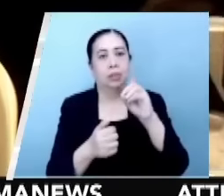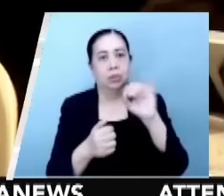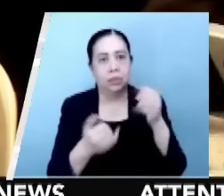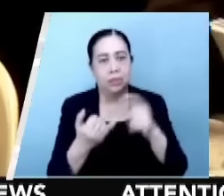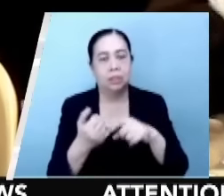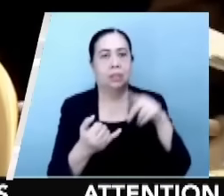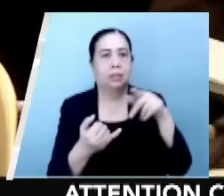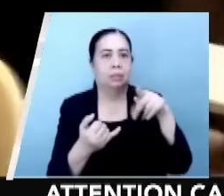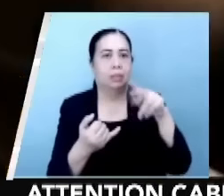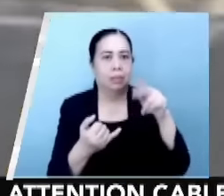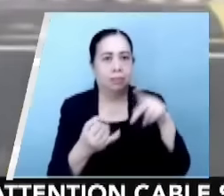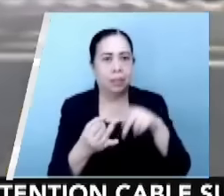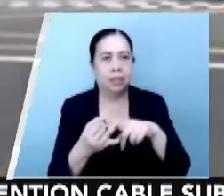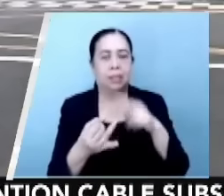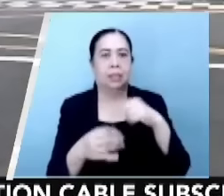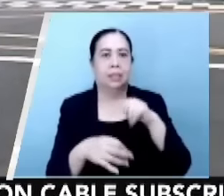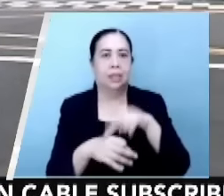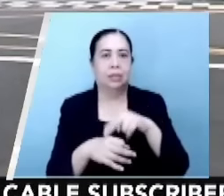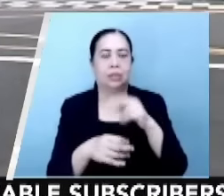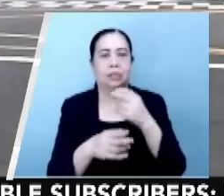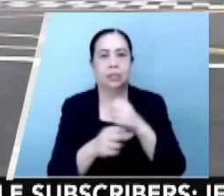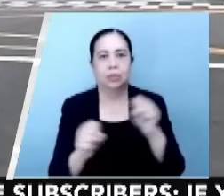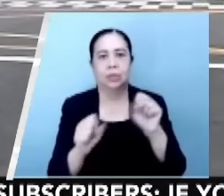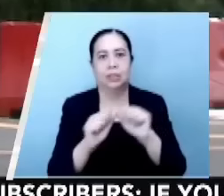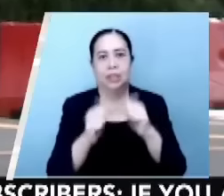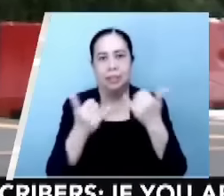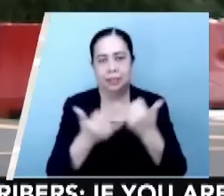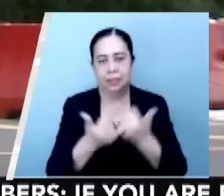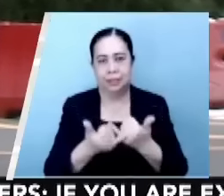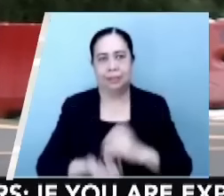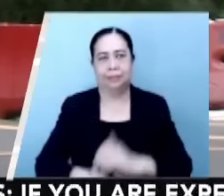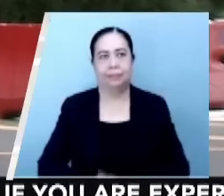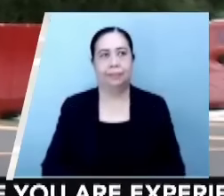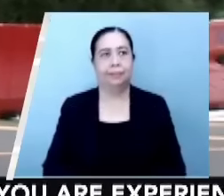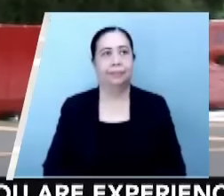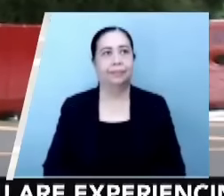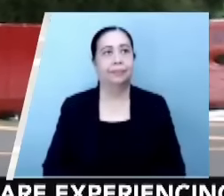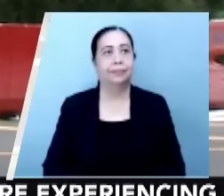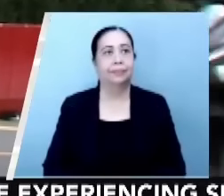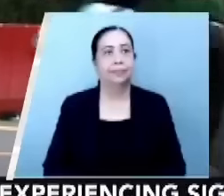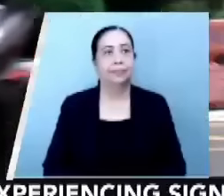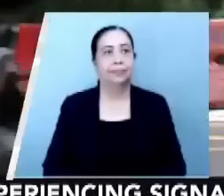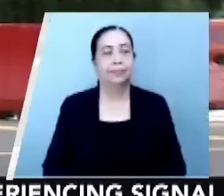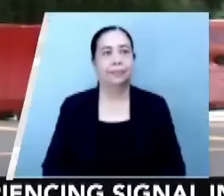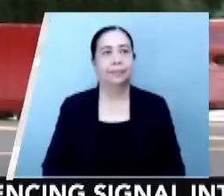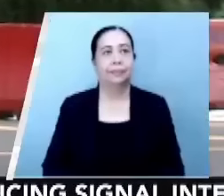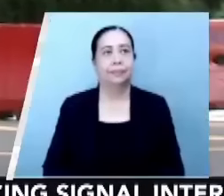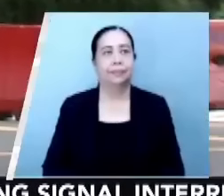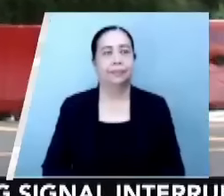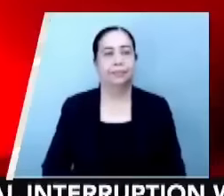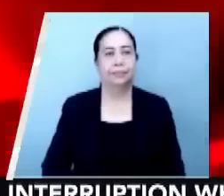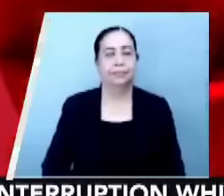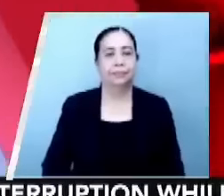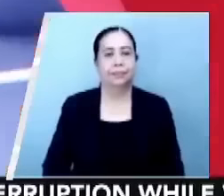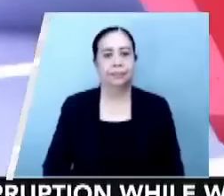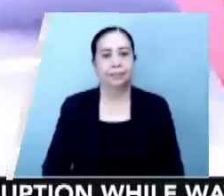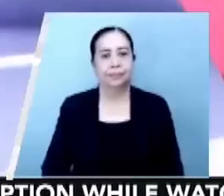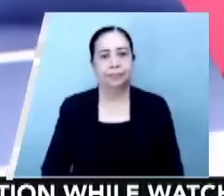National Security Agency. Para sa GMA Integrated News, Mav Gonzalez, nakatutok, 24 oras.